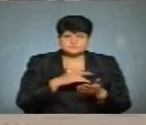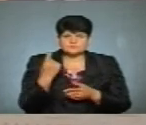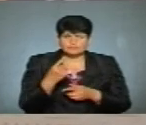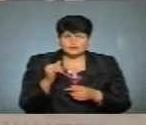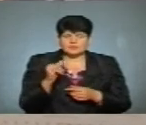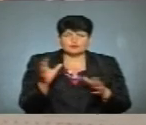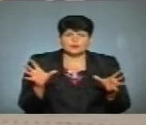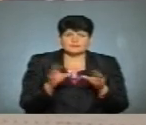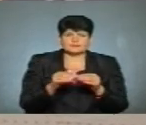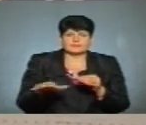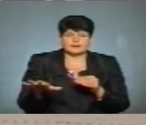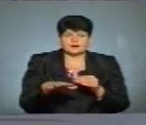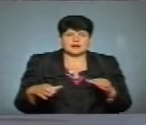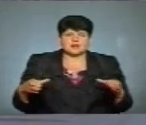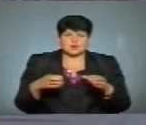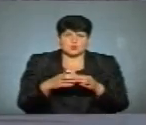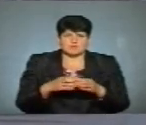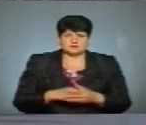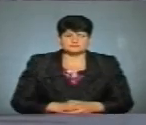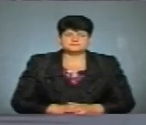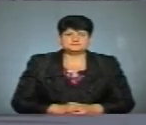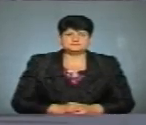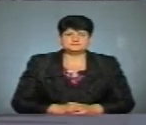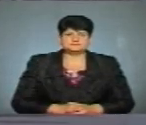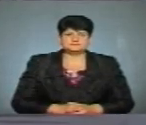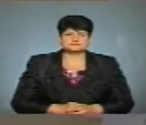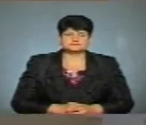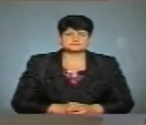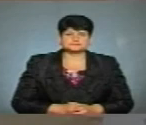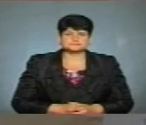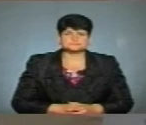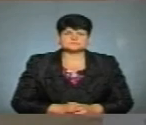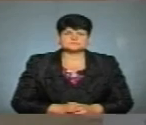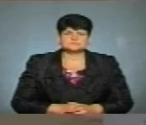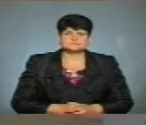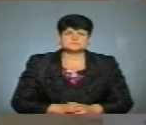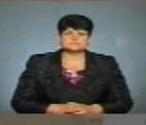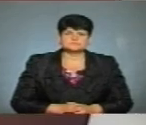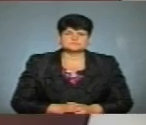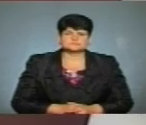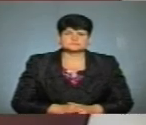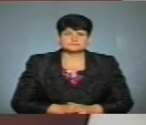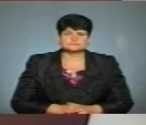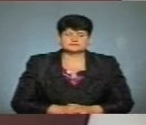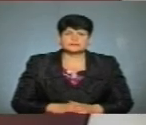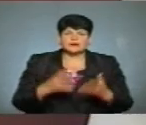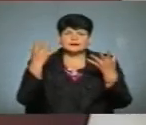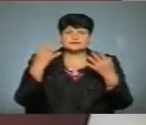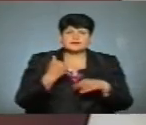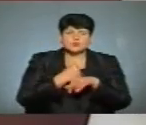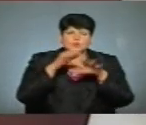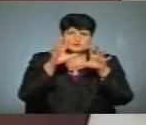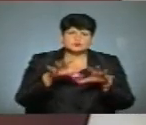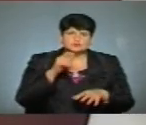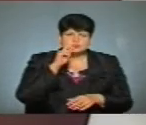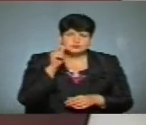та об'єднаних територіальних громадах. Анжела Шова, Оксана Гліяш. Новини на Суспільному. Тернопіль. День Конституції